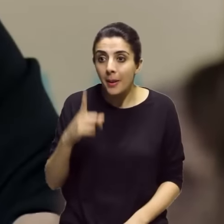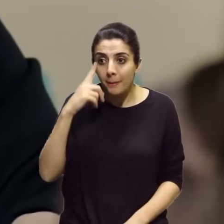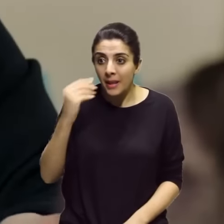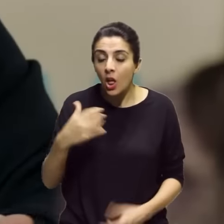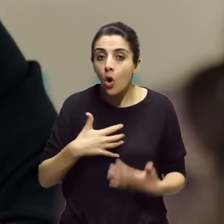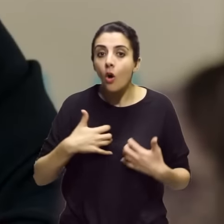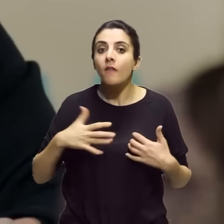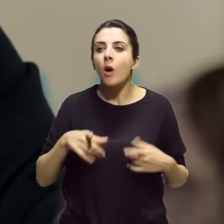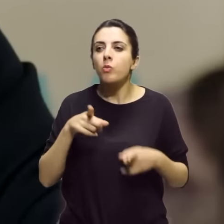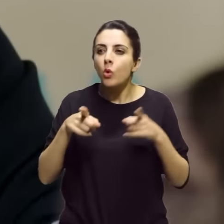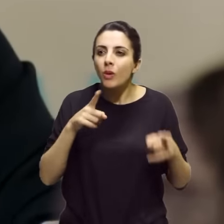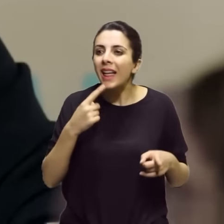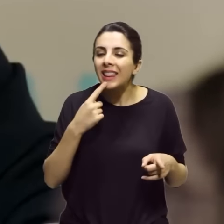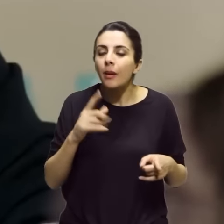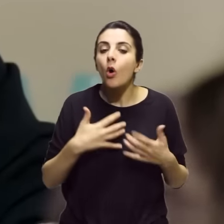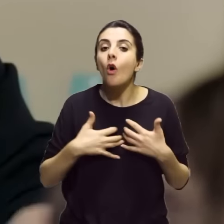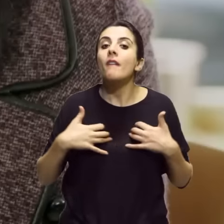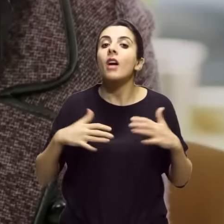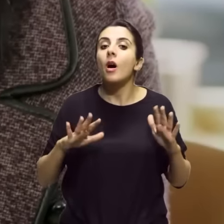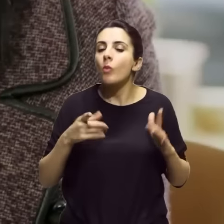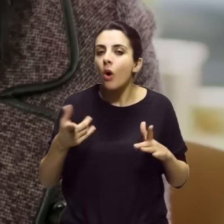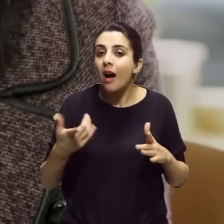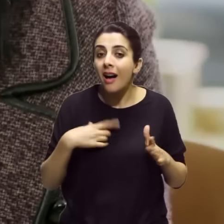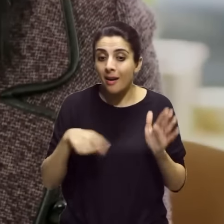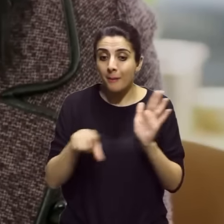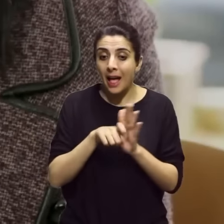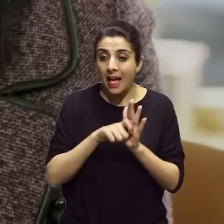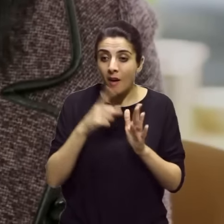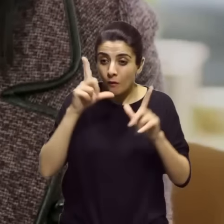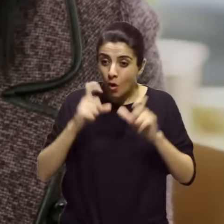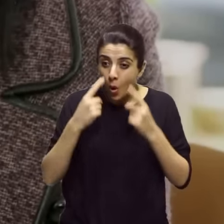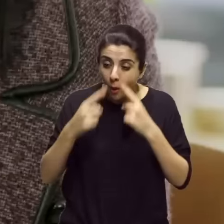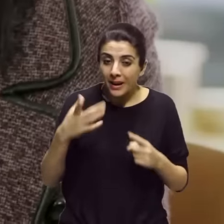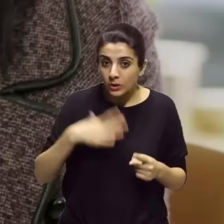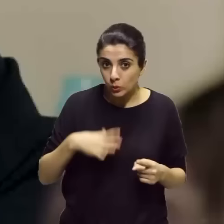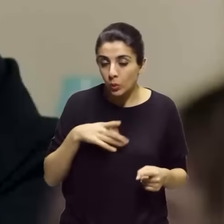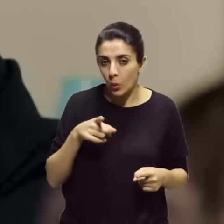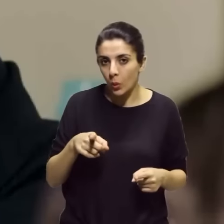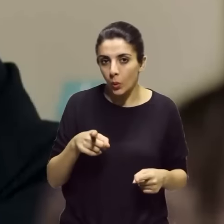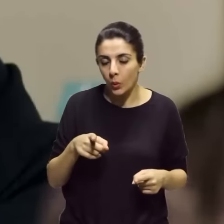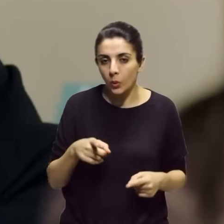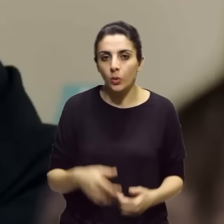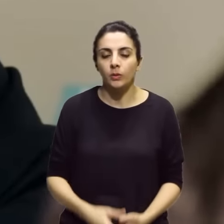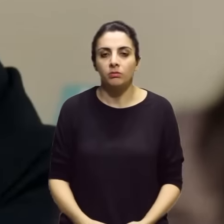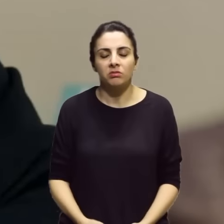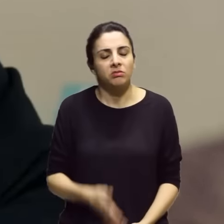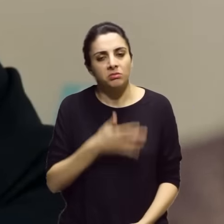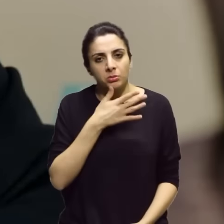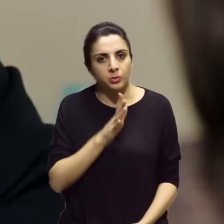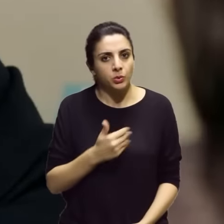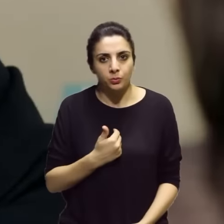de güvenmiyor. Yani şuradaydılar efendim, buradaydılar efendim değil de böyle belge görmek istiyor, fotoğraf. Fotoğraf. Evet. Ay ne